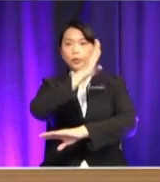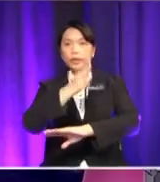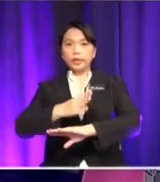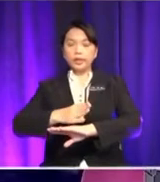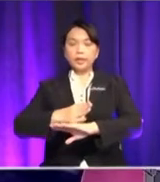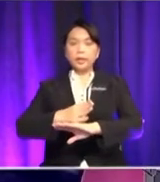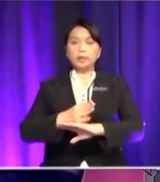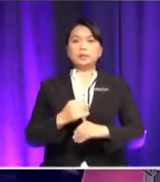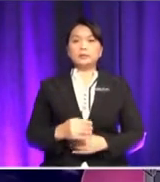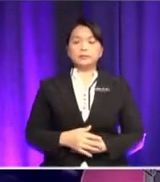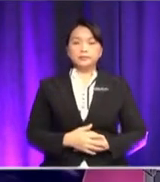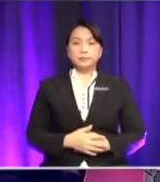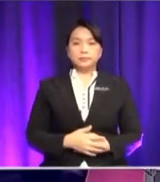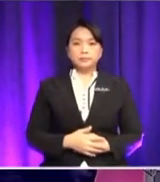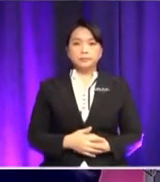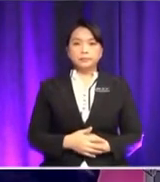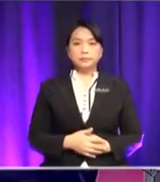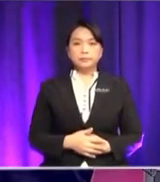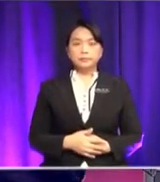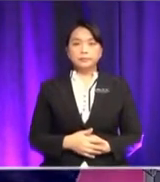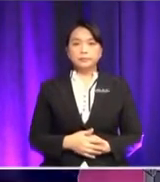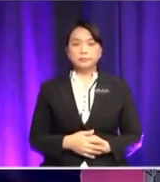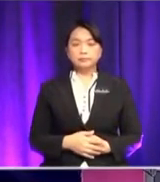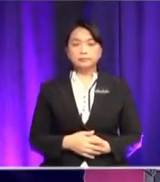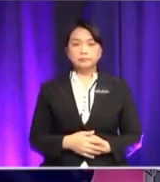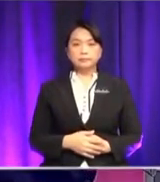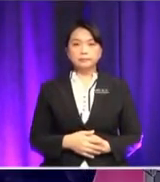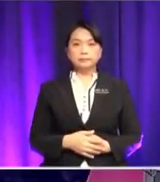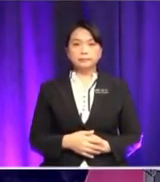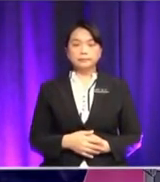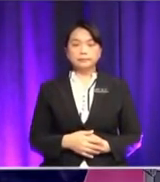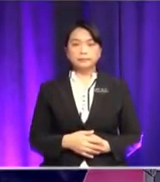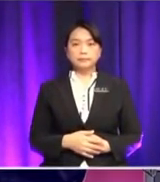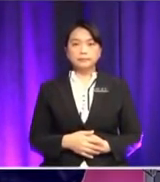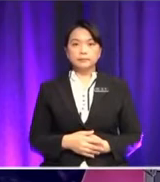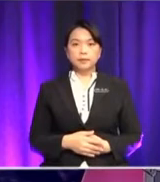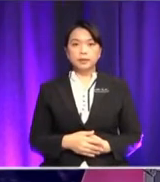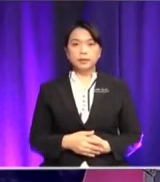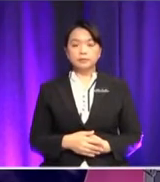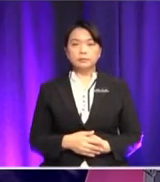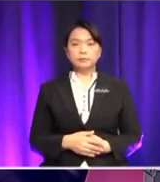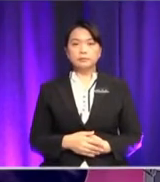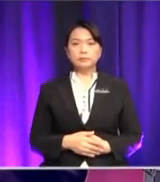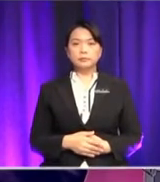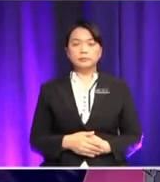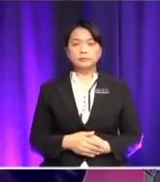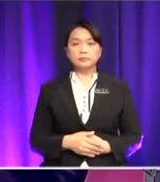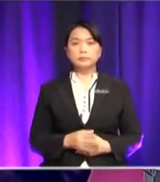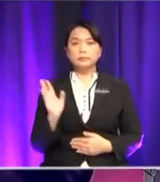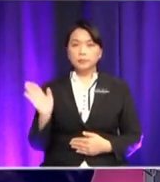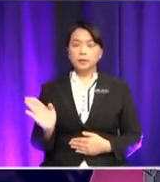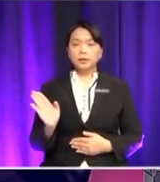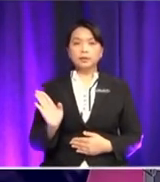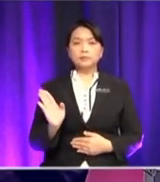grafi ketinggian abuki ibu kau Ya baiklah yang kedua di sini kita nggak